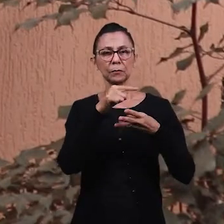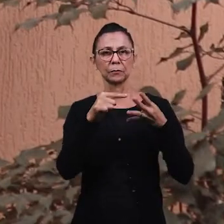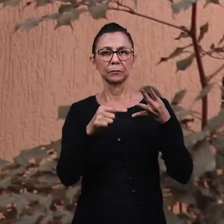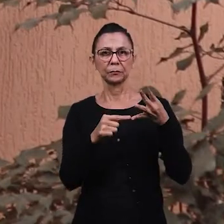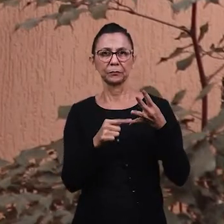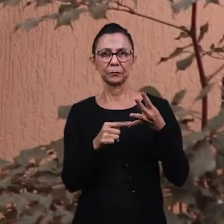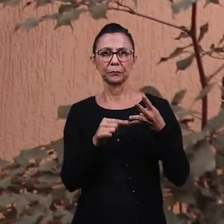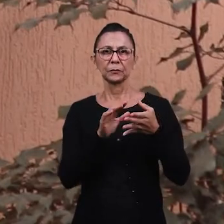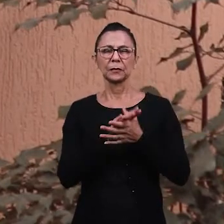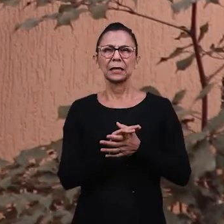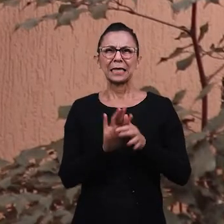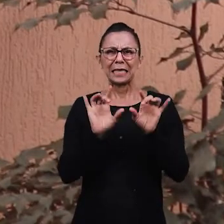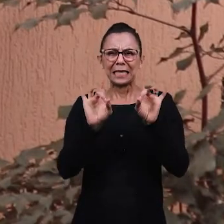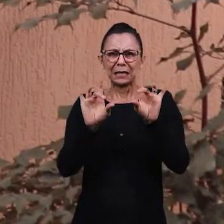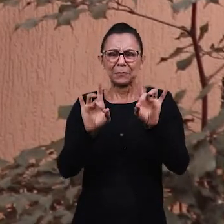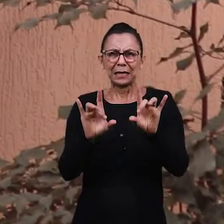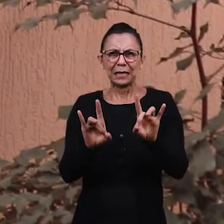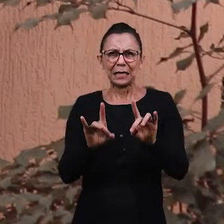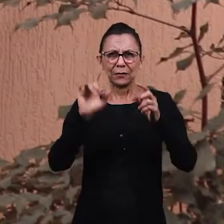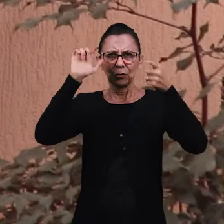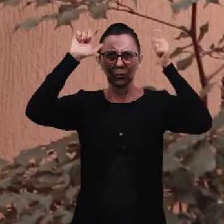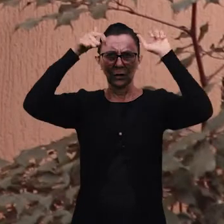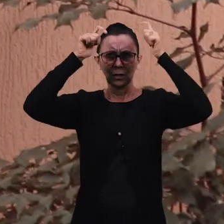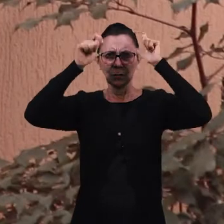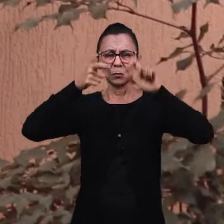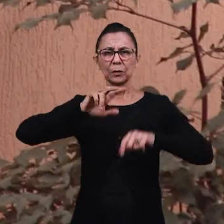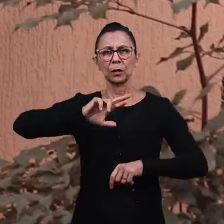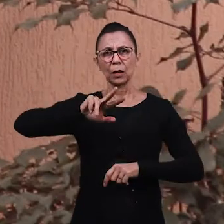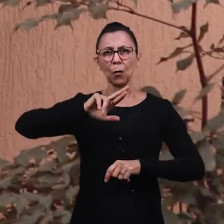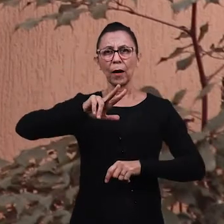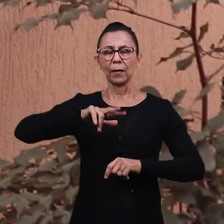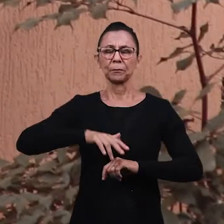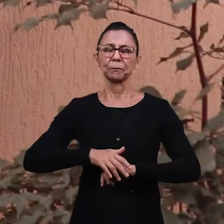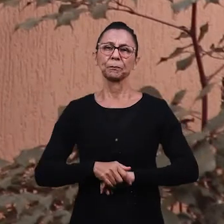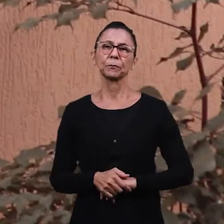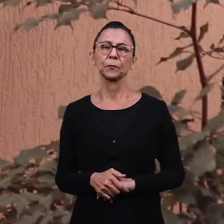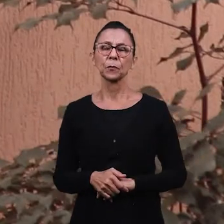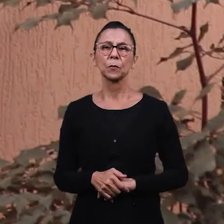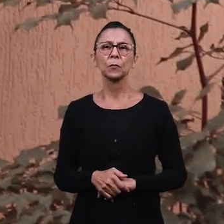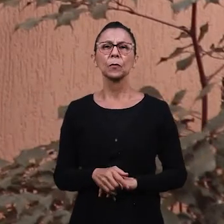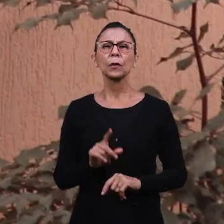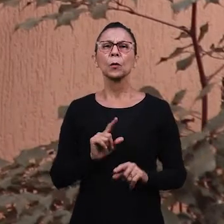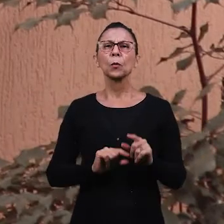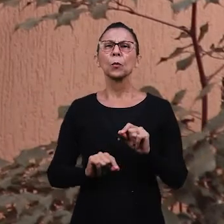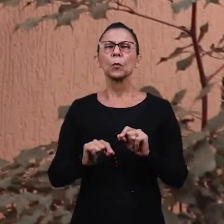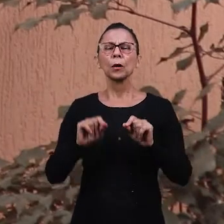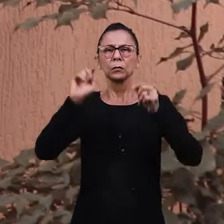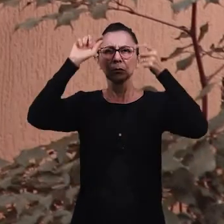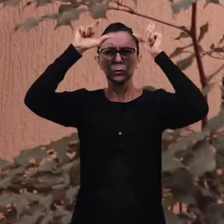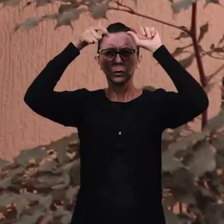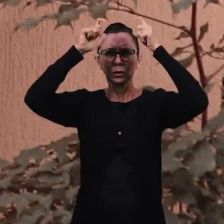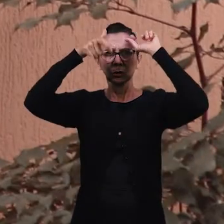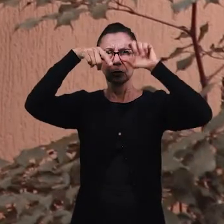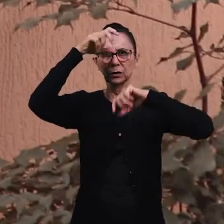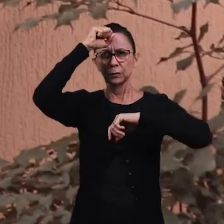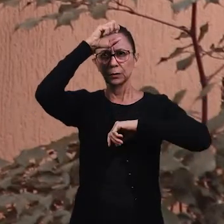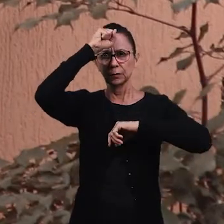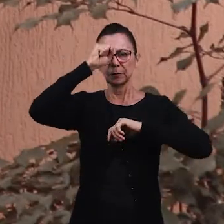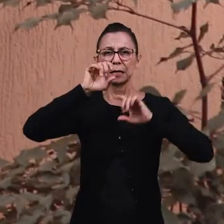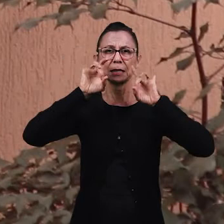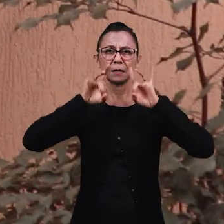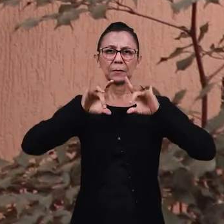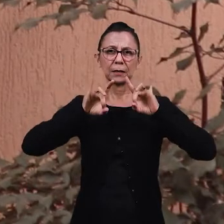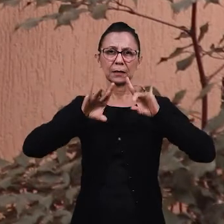un autre cas qui concerne la personne elle-même. Dans le problème d'apprentissage, il y a les problèmes qui